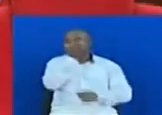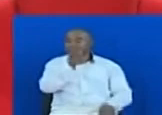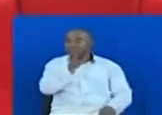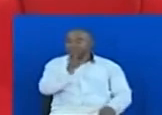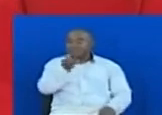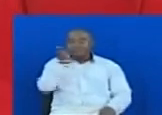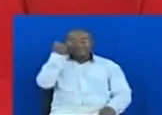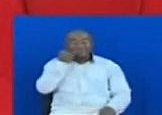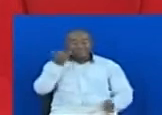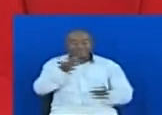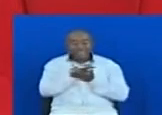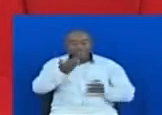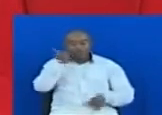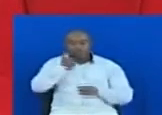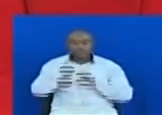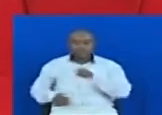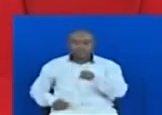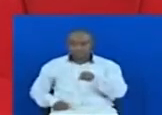hayana utani,